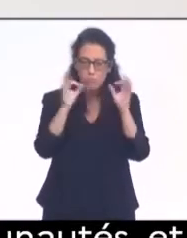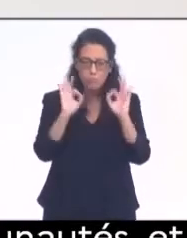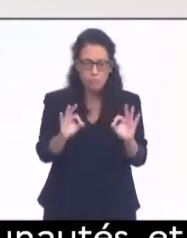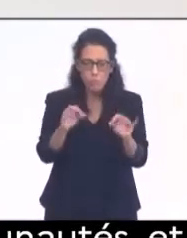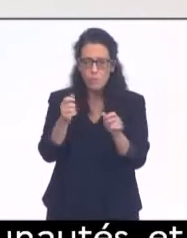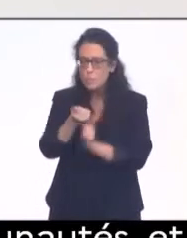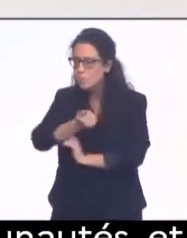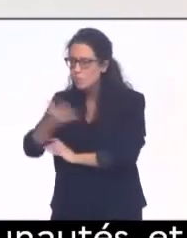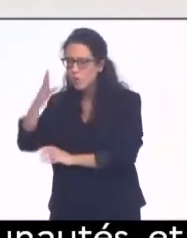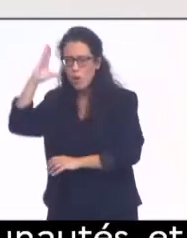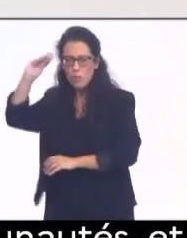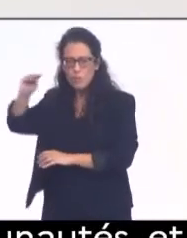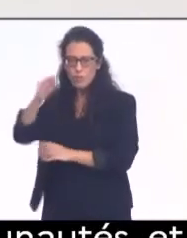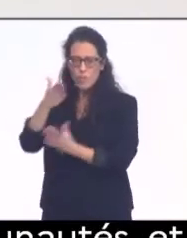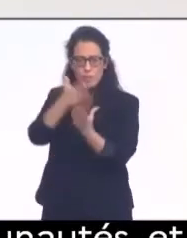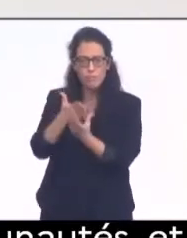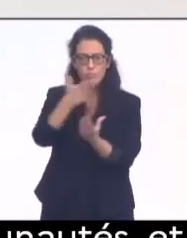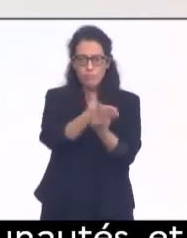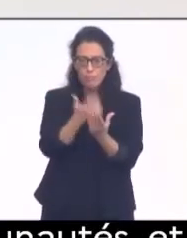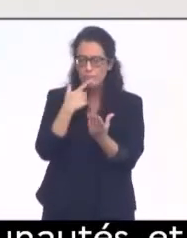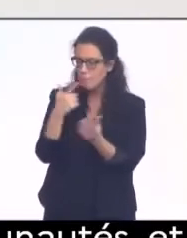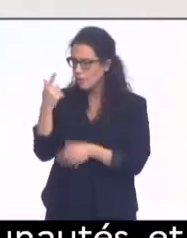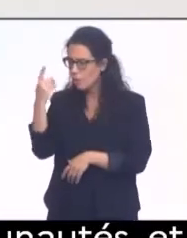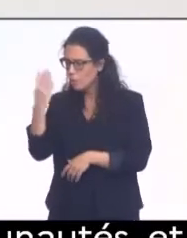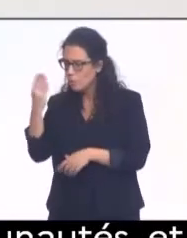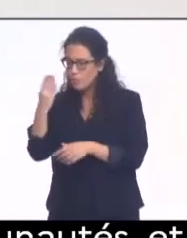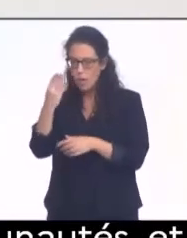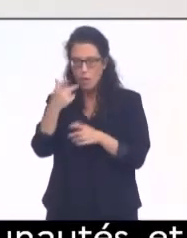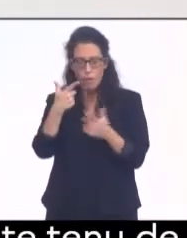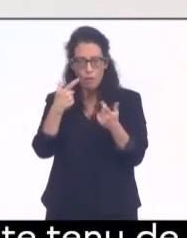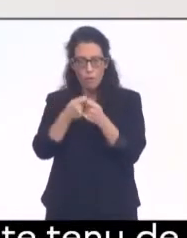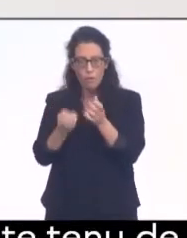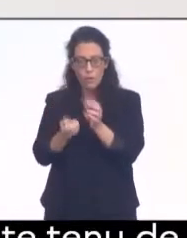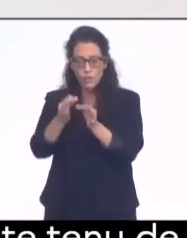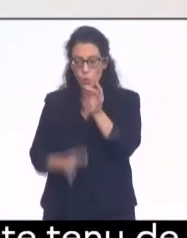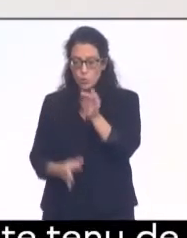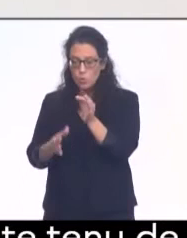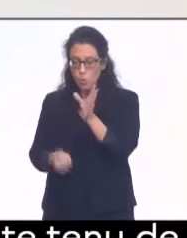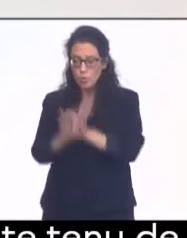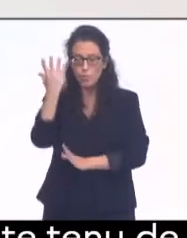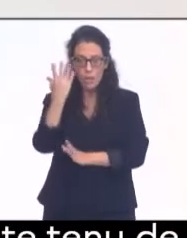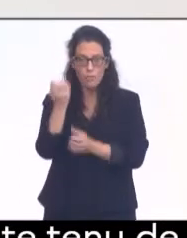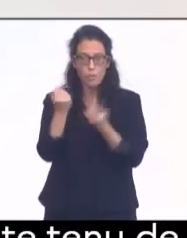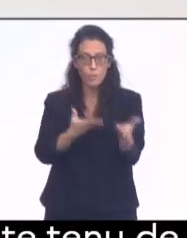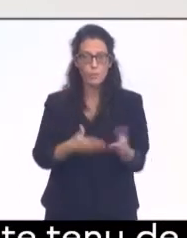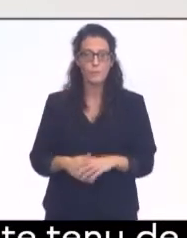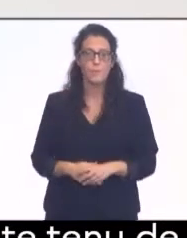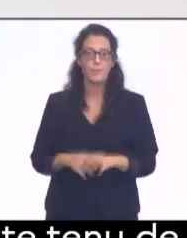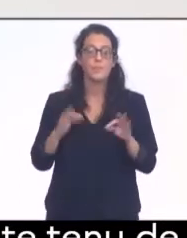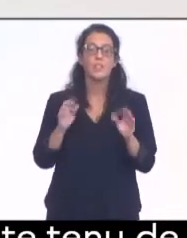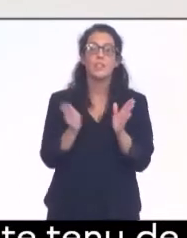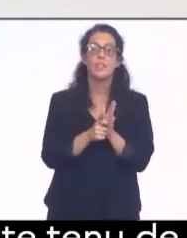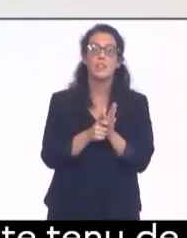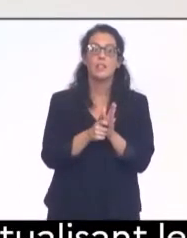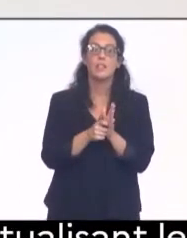coopérante, mutualisant les moyens, et des solutions nouvelles sont ainsi créées. Rien que quand le confinement a été